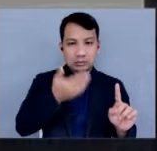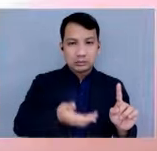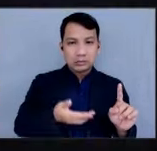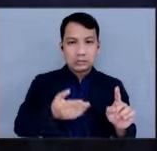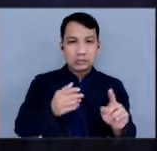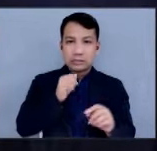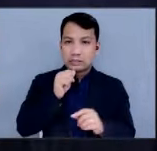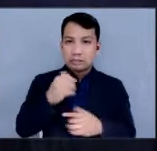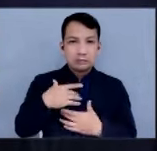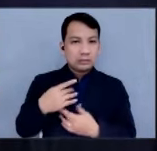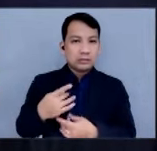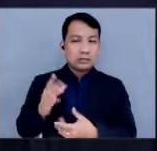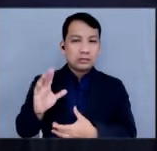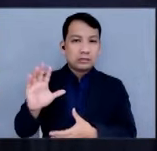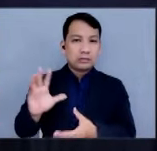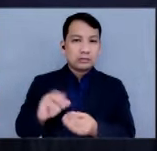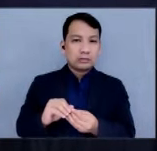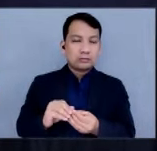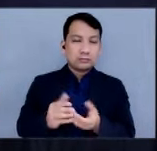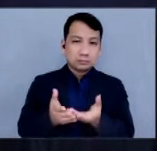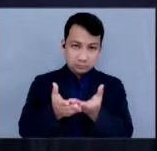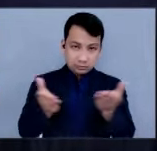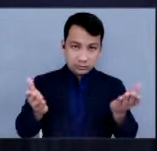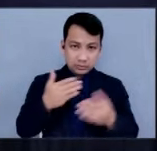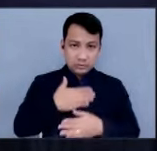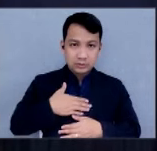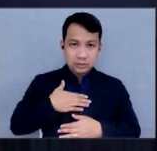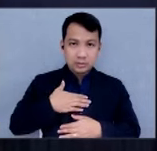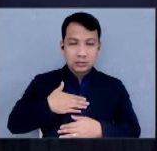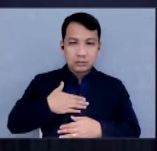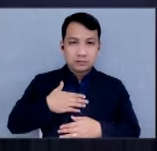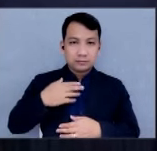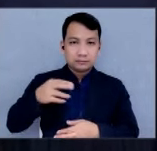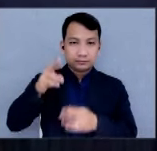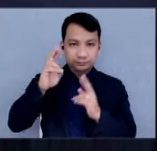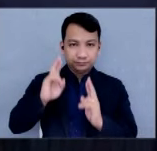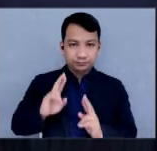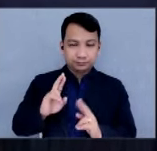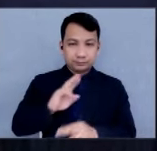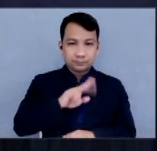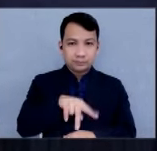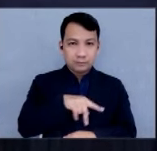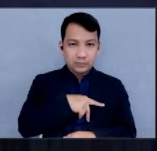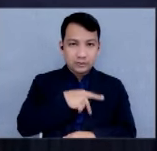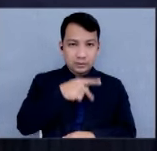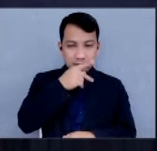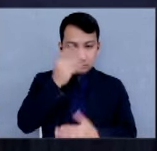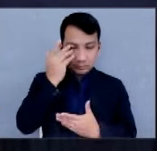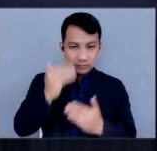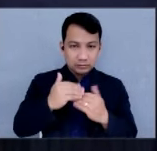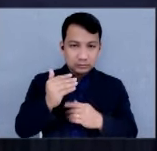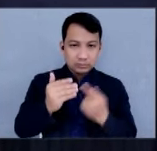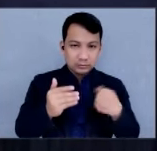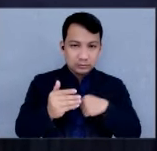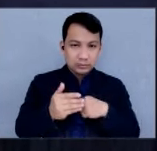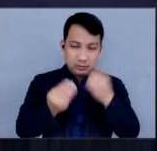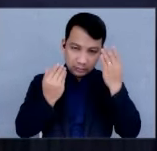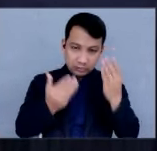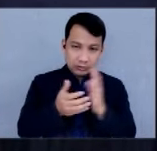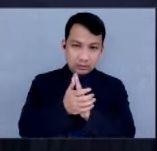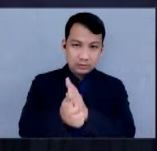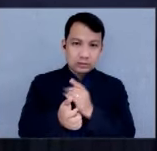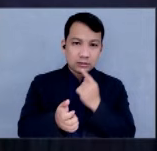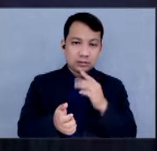gusto. Kaya sana raw, igalang ng lahat ang personal space at privacy ng kanilang talents, gaya ng